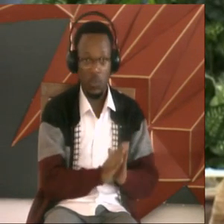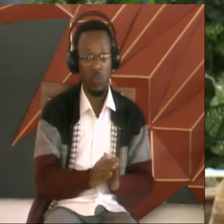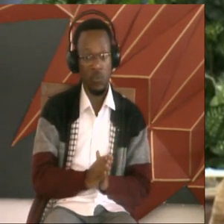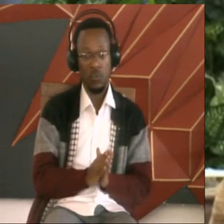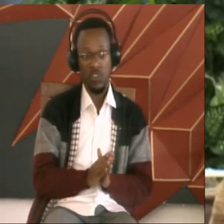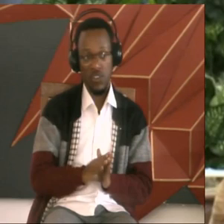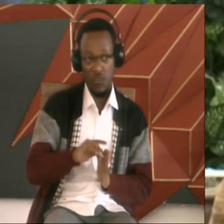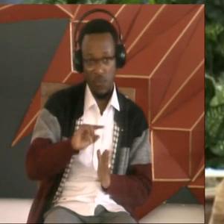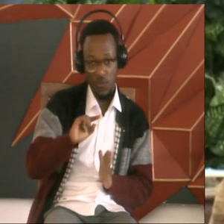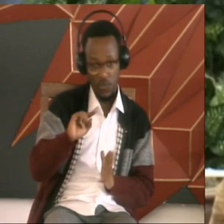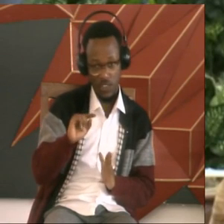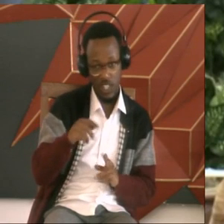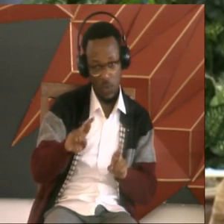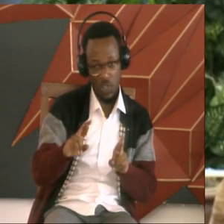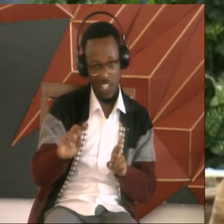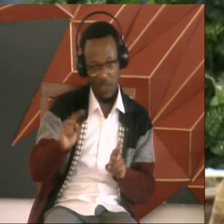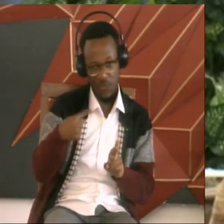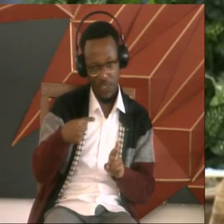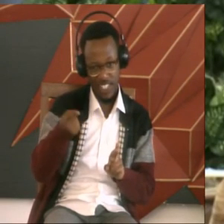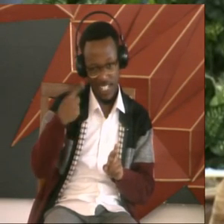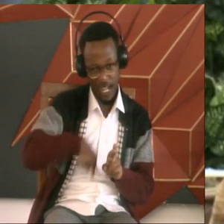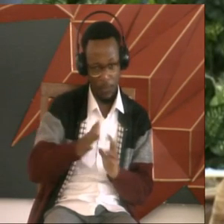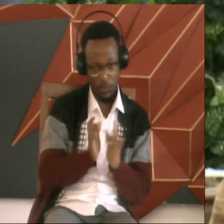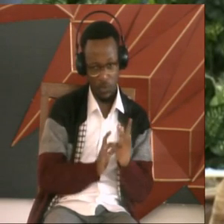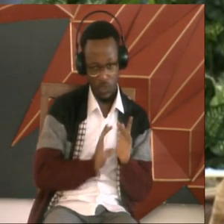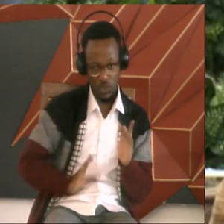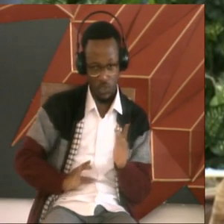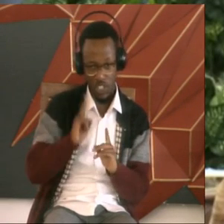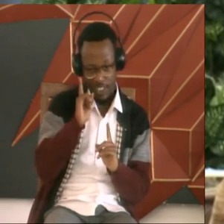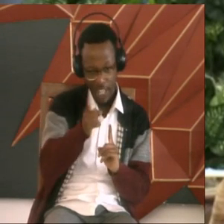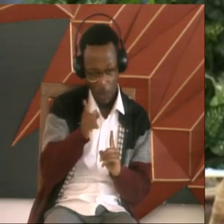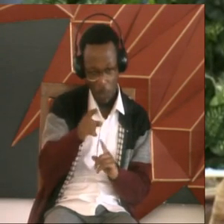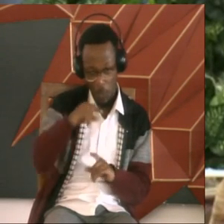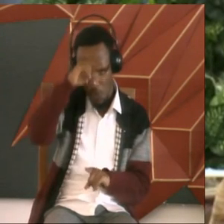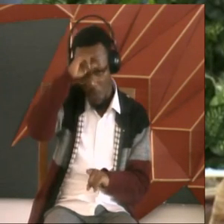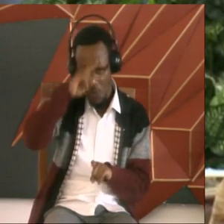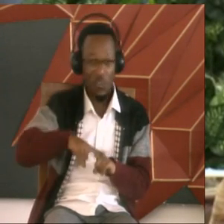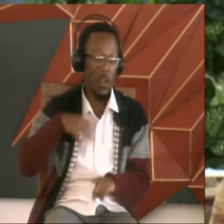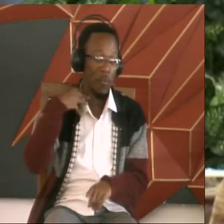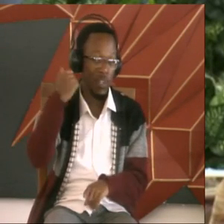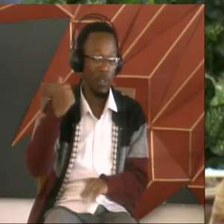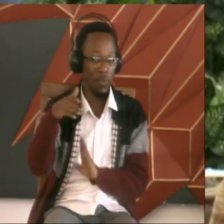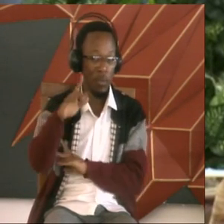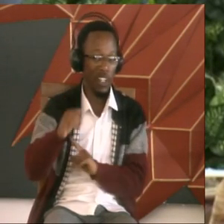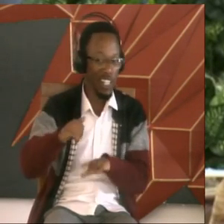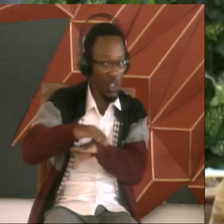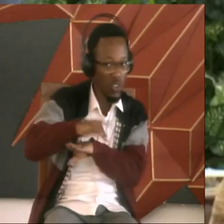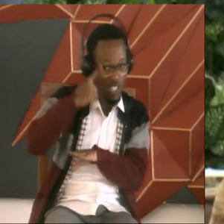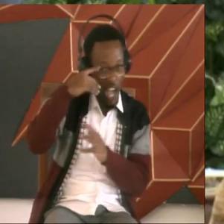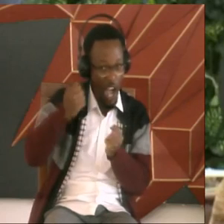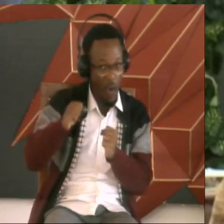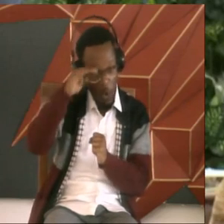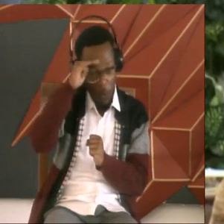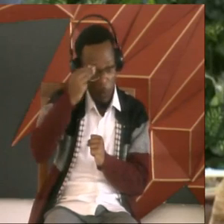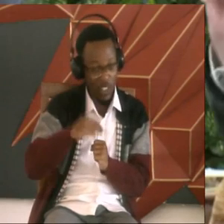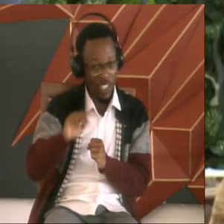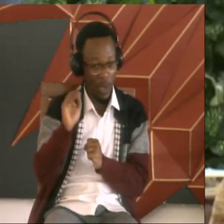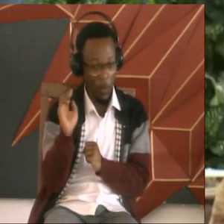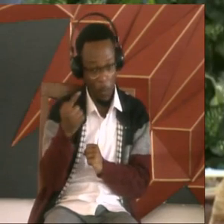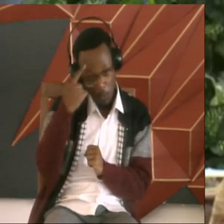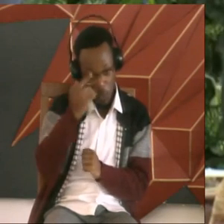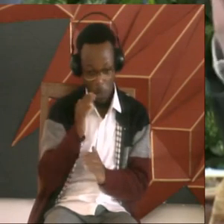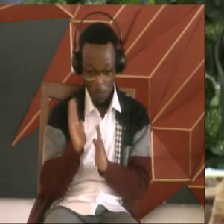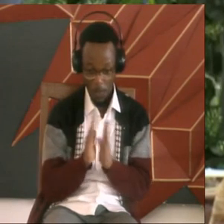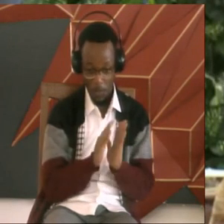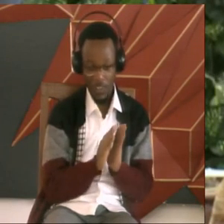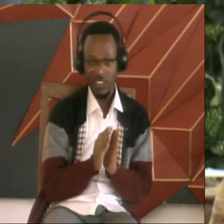Kristo, kuko niko nawe uzatumwa, niko nawe utumwe ufite ubutumwa bwo kubanziriza kuza kwa kabiri kwa Kristo. Il y